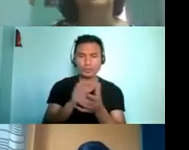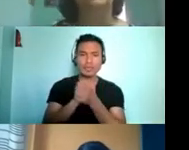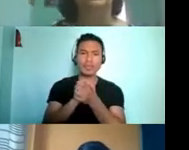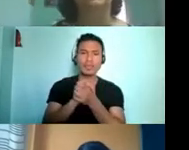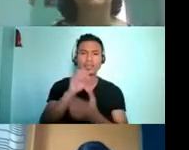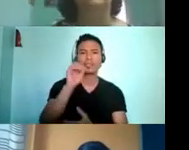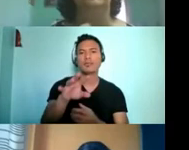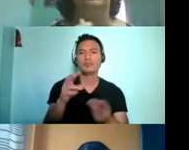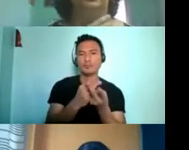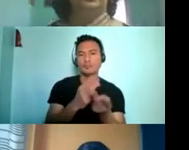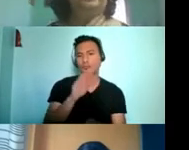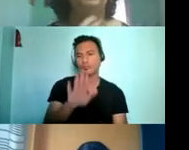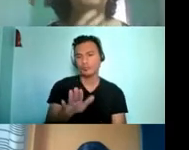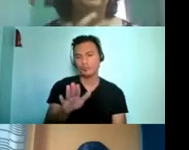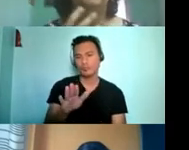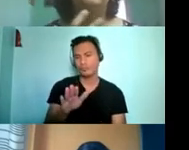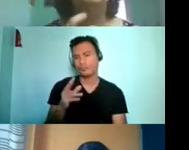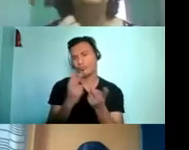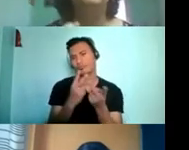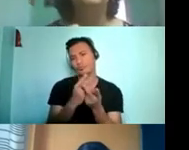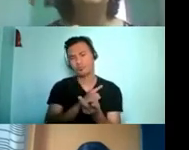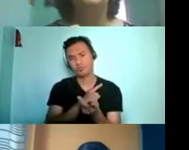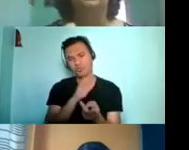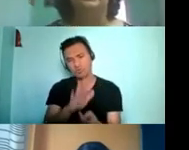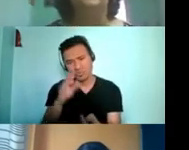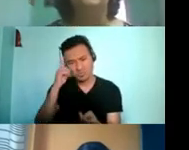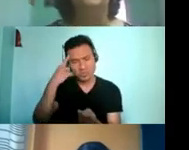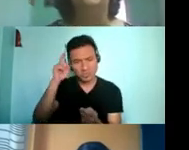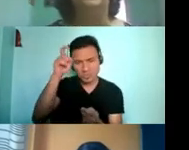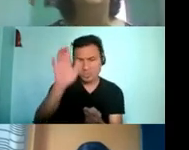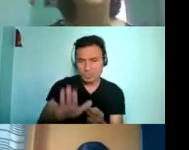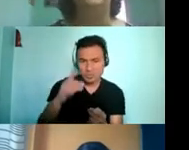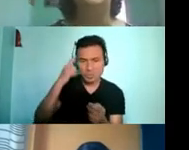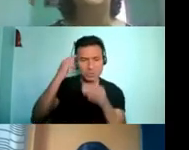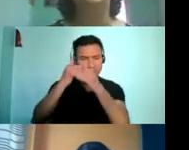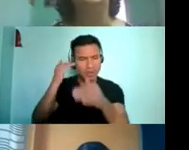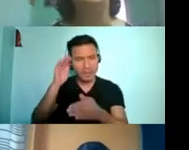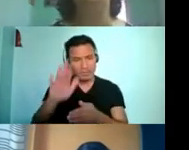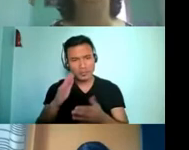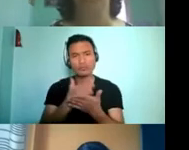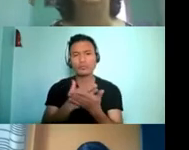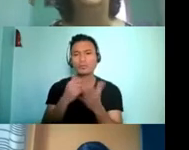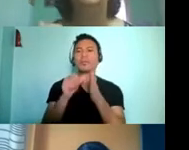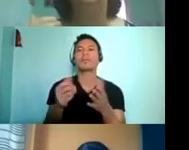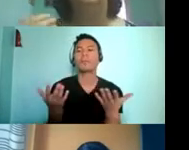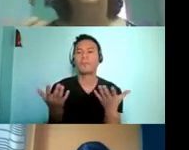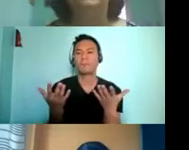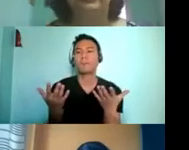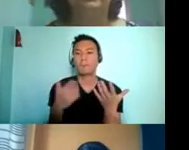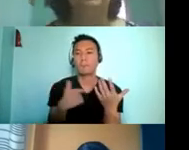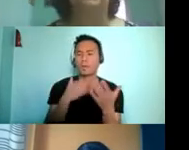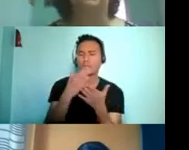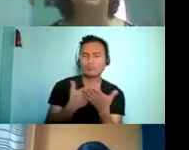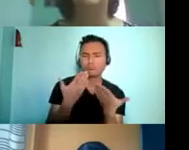छ हैन ऊ डर अहिले डराको छ चिन्तित छ तनावमा छ अनि उसले आफ्नो प्रतिक्रिया कसरी देखाउने भन्ने मैले